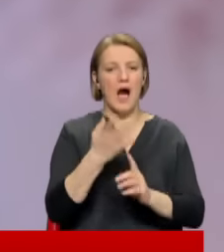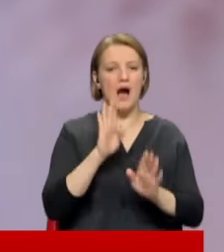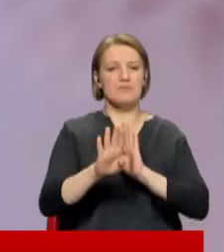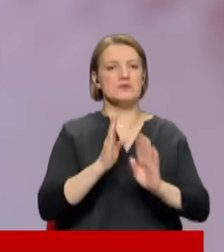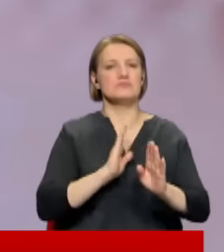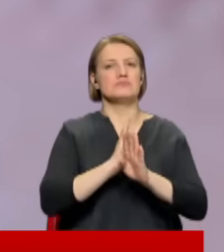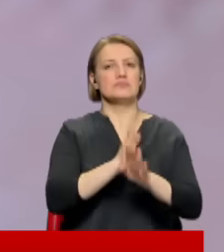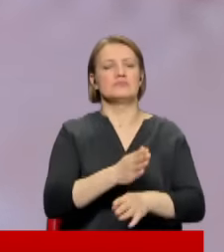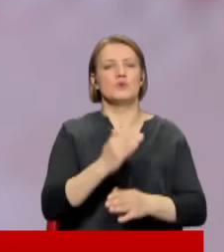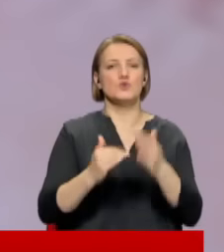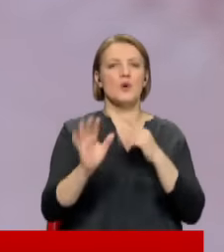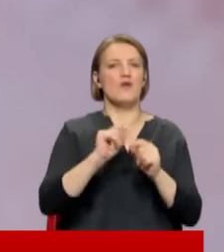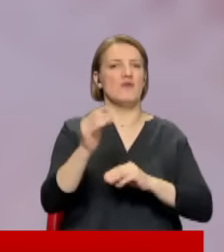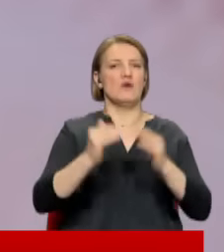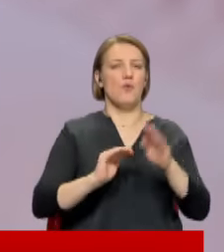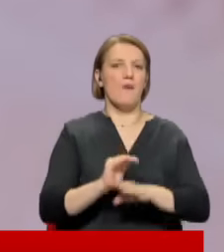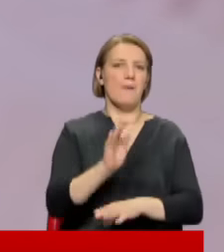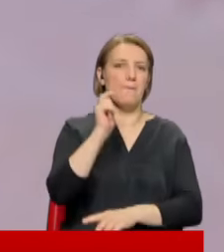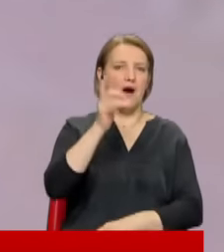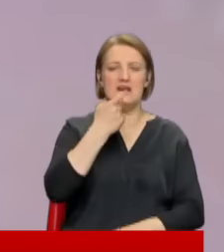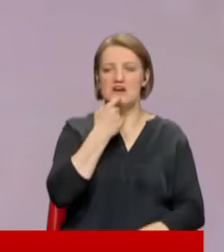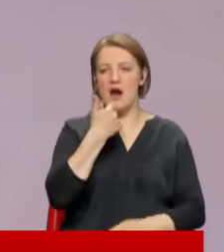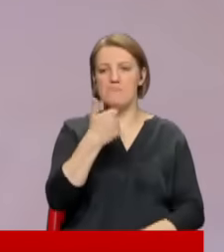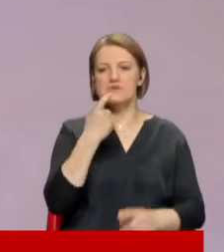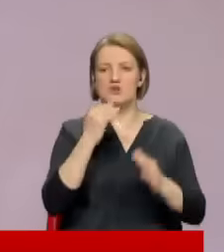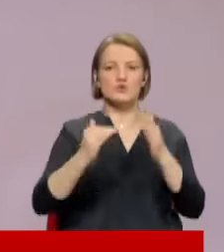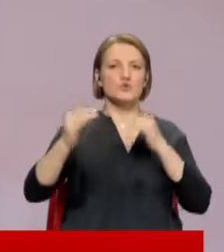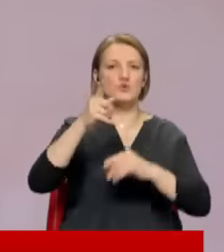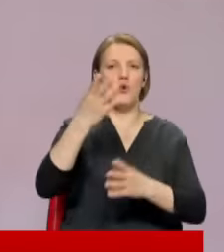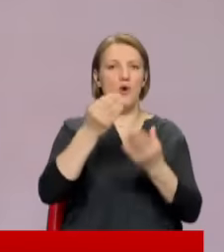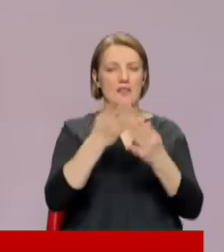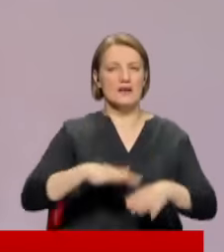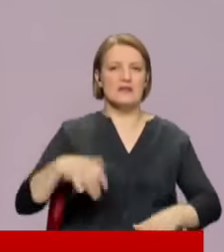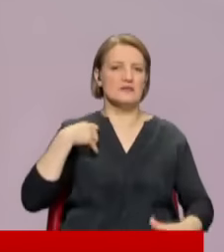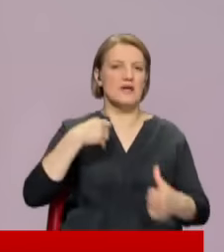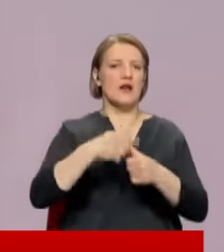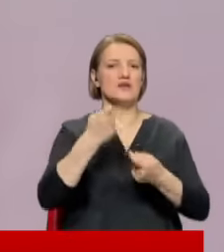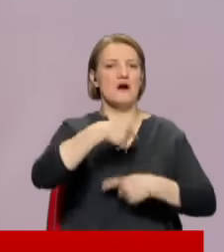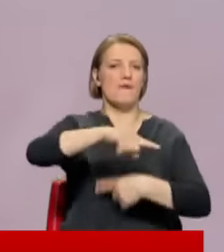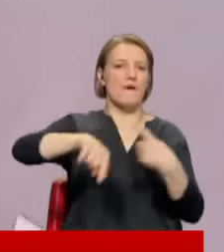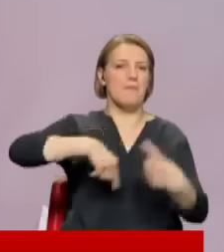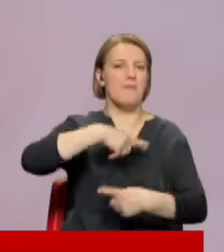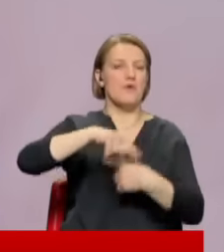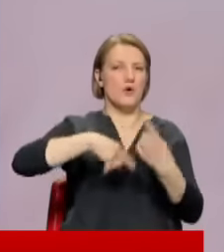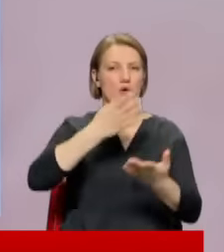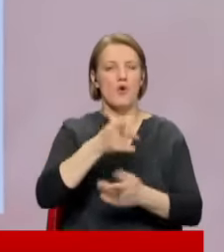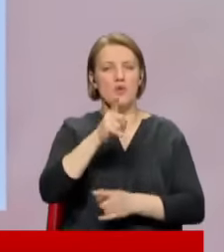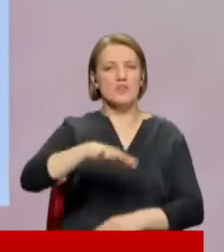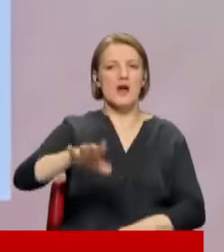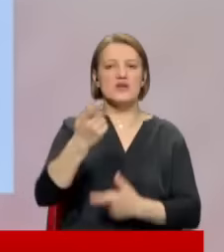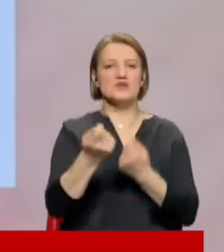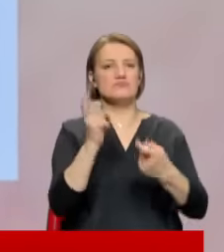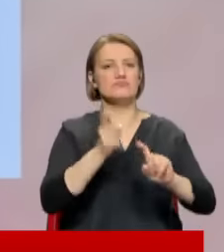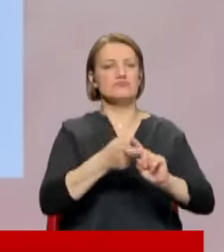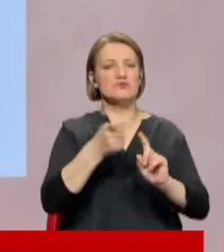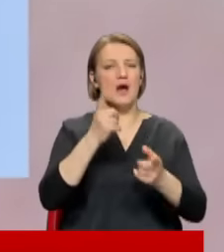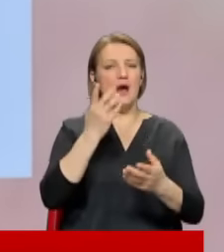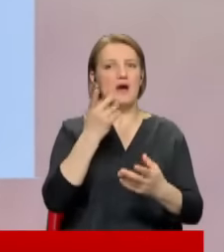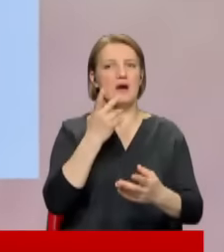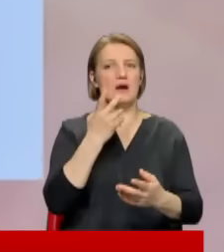Yüksek enflasyon ve hayat pahalılığı, yaşı 60'ı geçmiş olanları da yeniden iş aramaya itiyor. Onlar da işkura kayıt